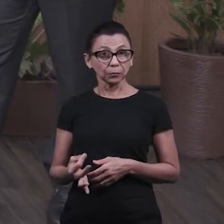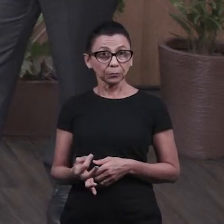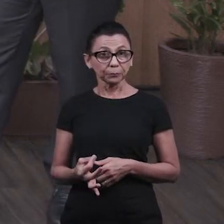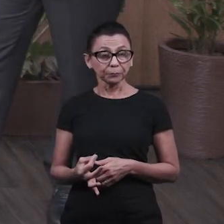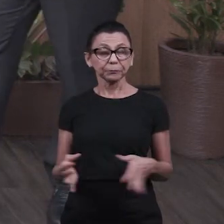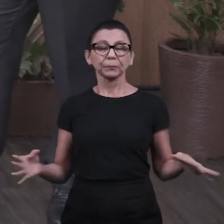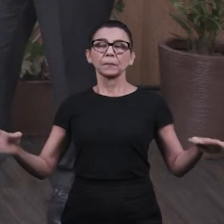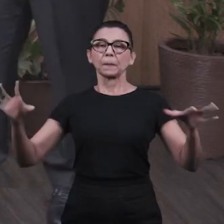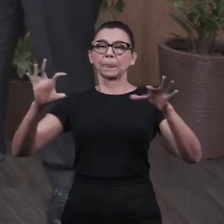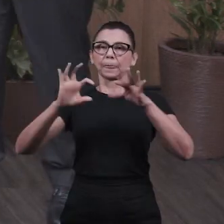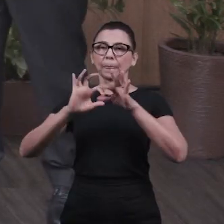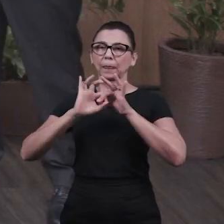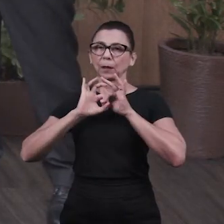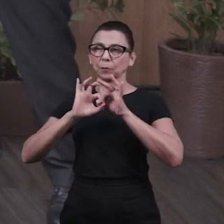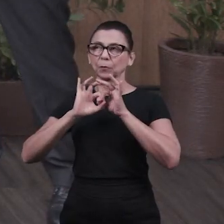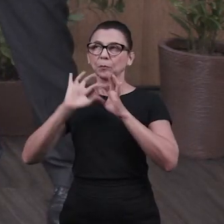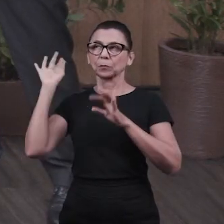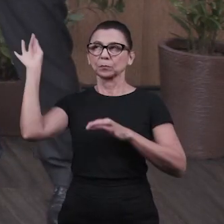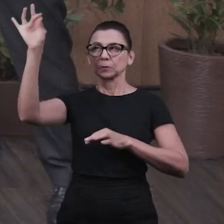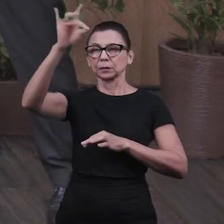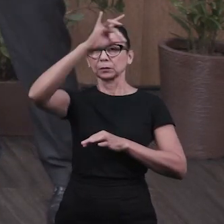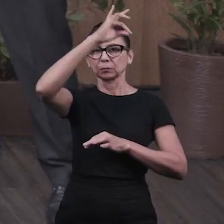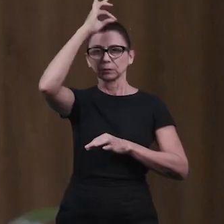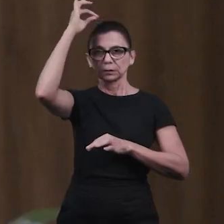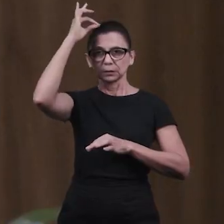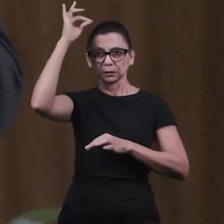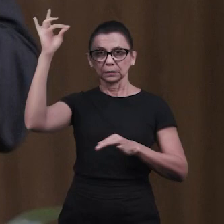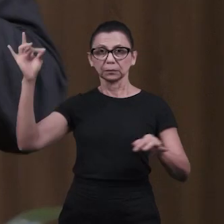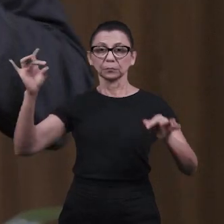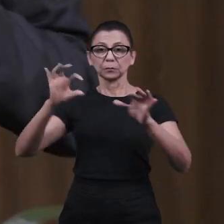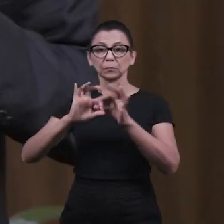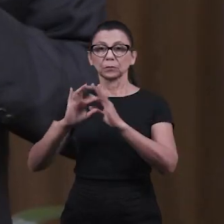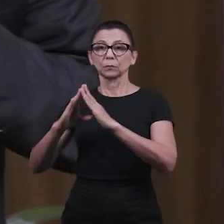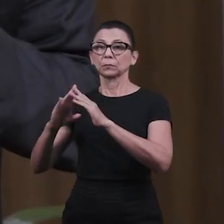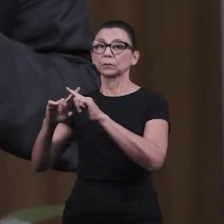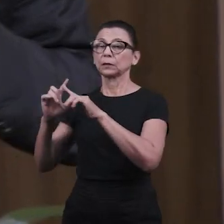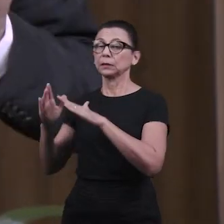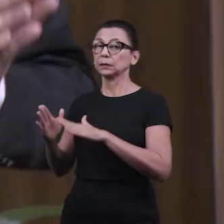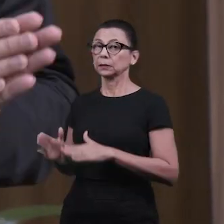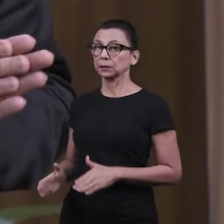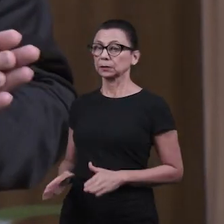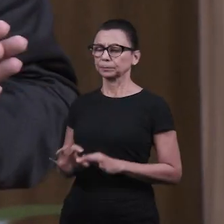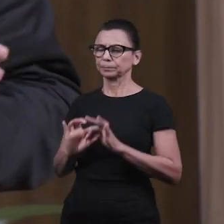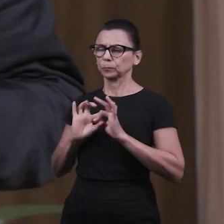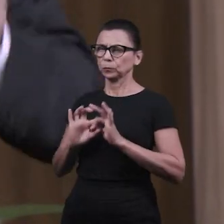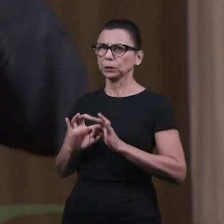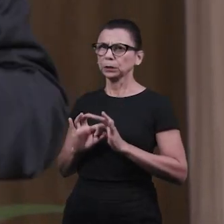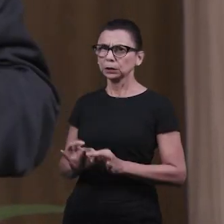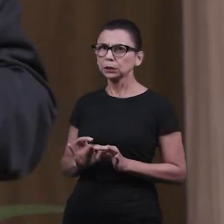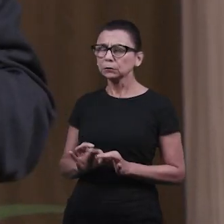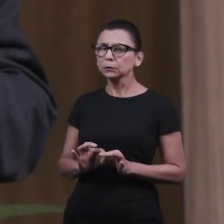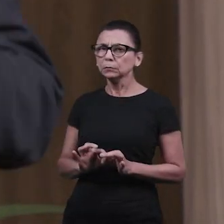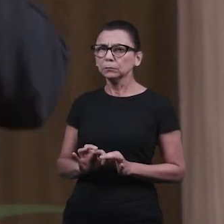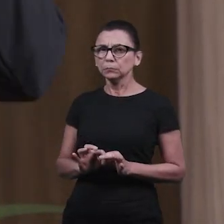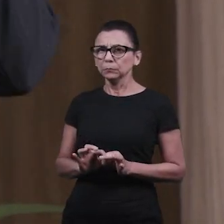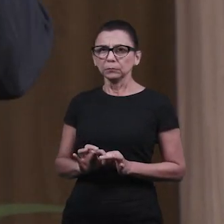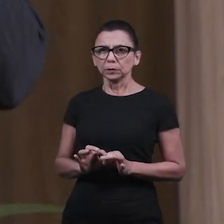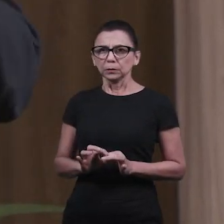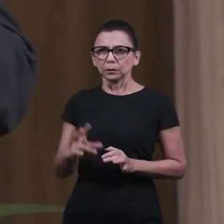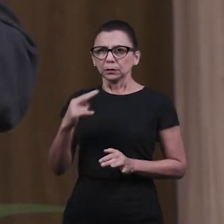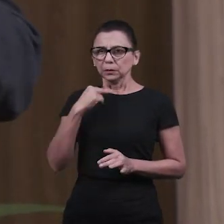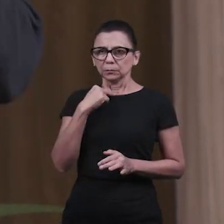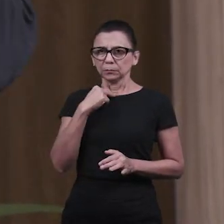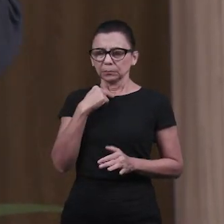le Saint-Esprit et avec l'Église, afin de ne pas perdre la foi et la bénédiction